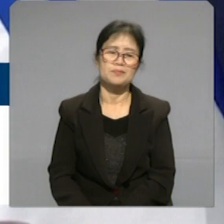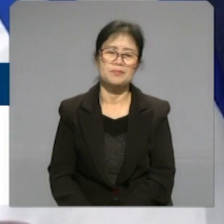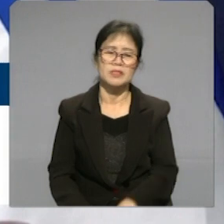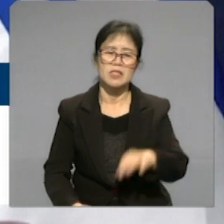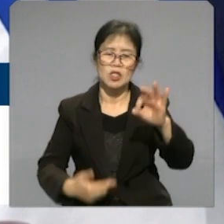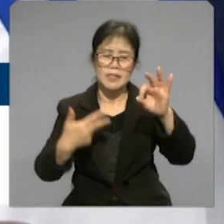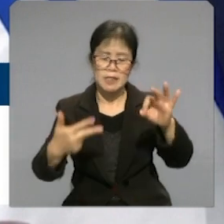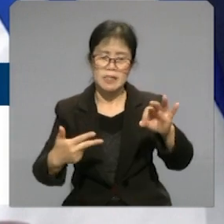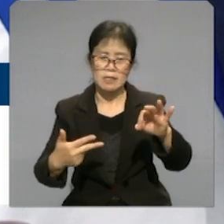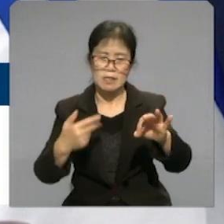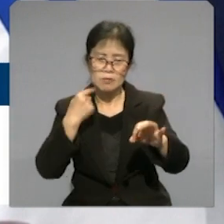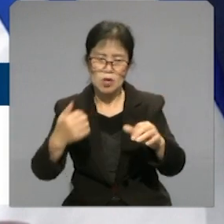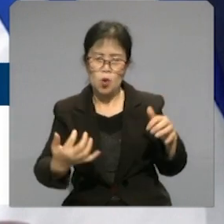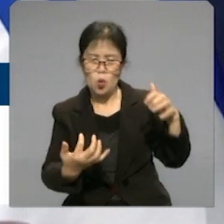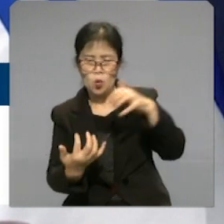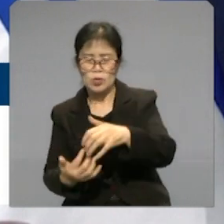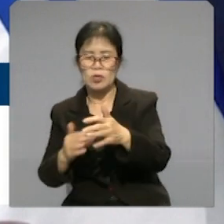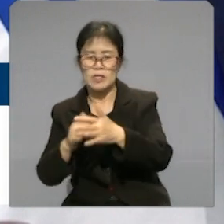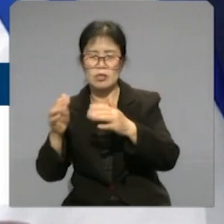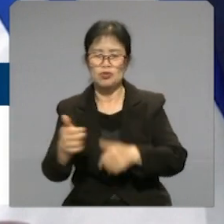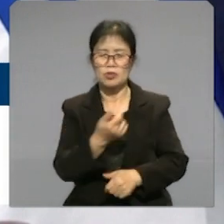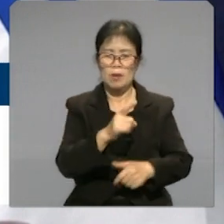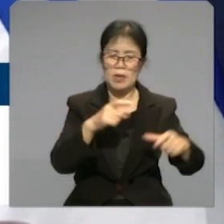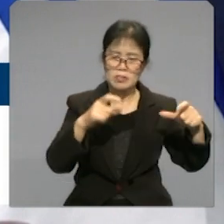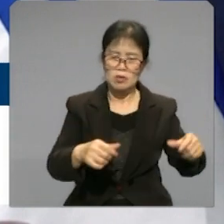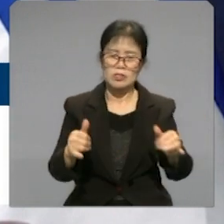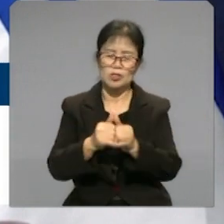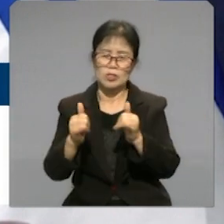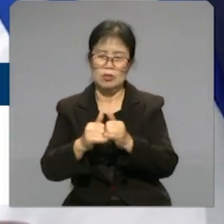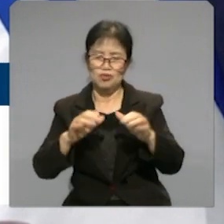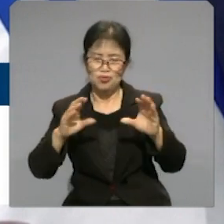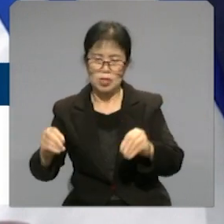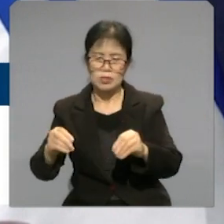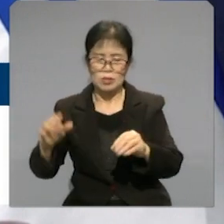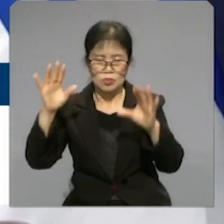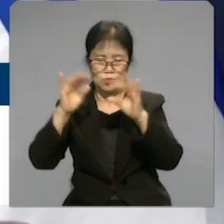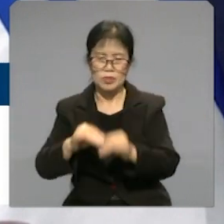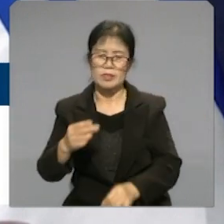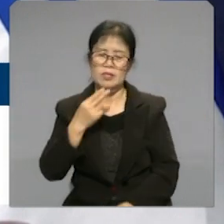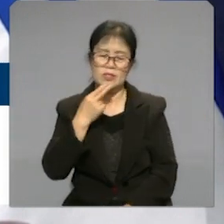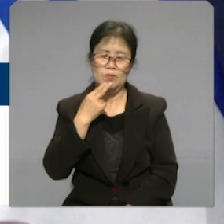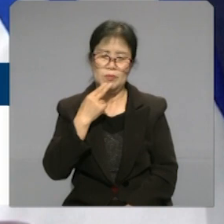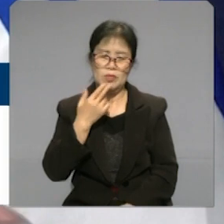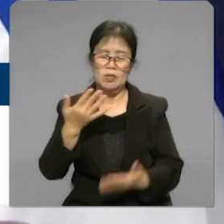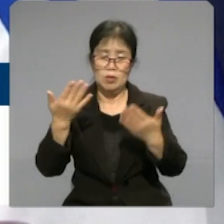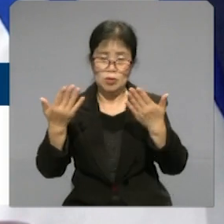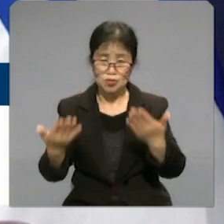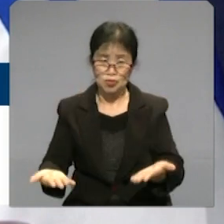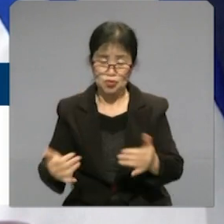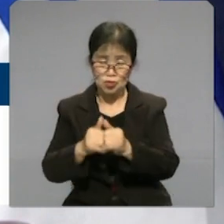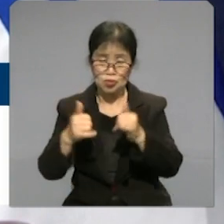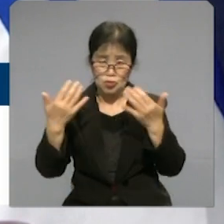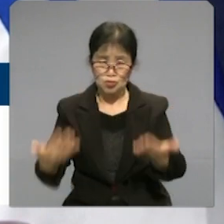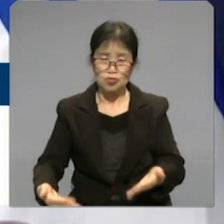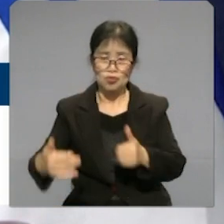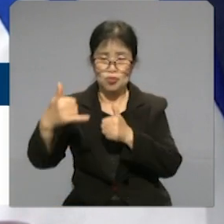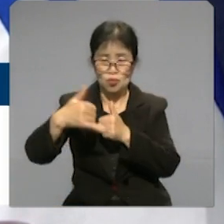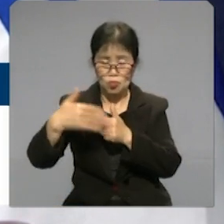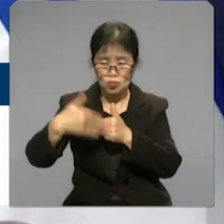to a cessation of hostilities with Hamas after the horrific attacks of October 7th. Calls for a